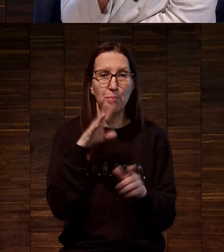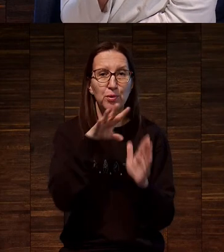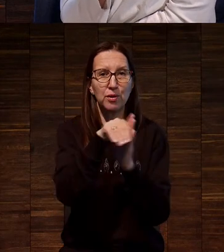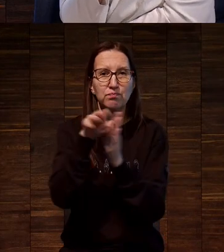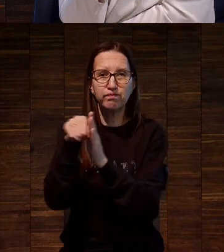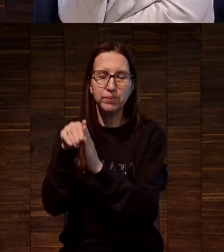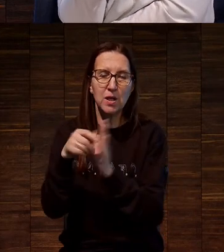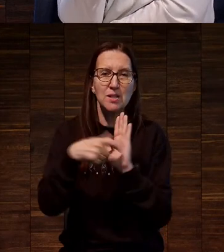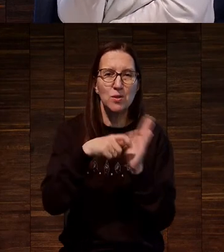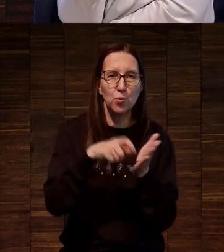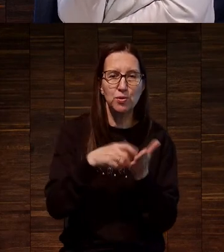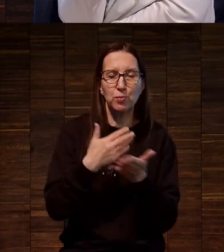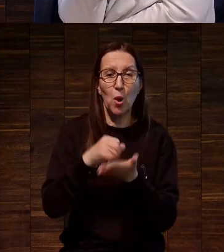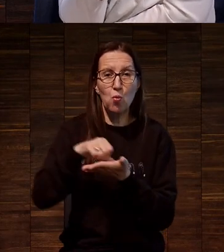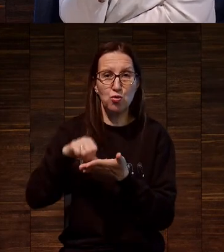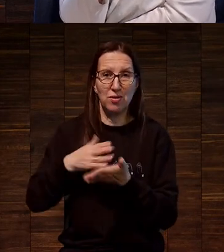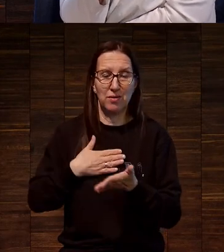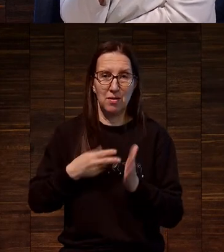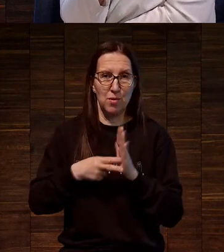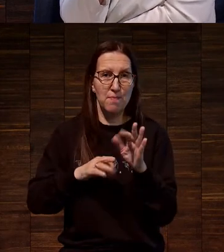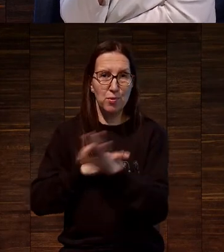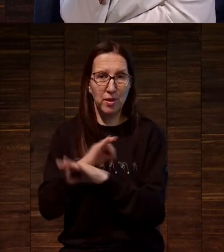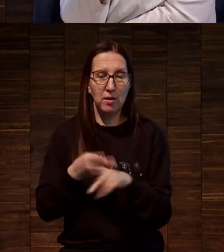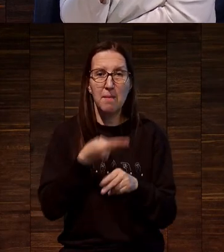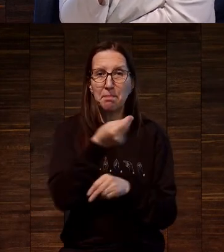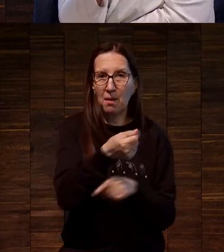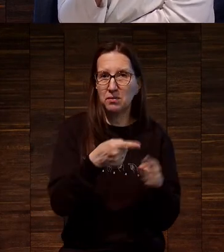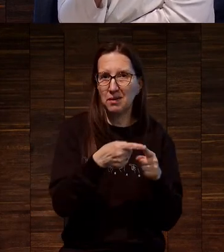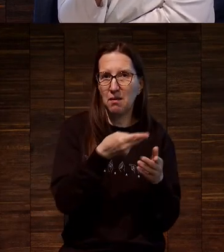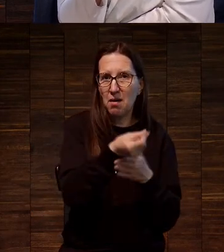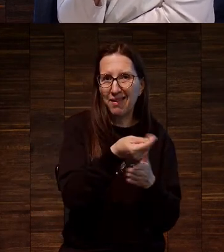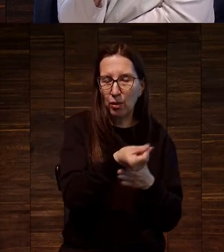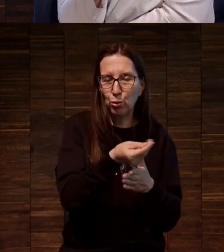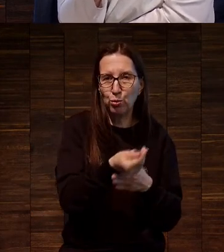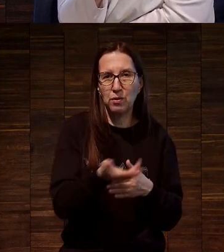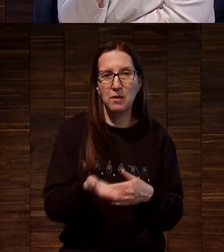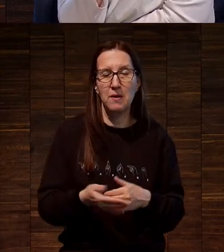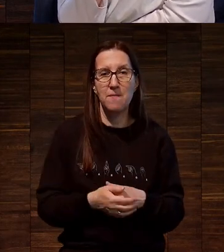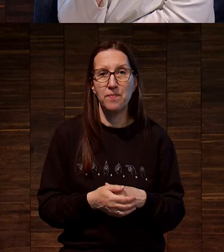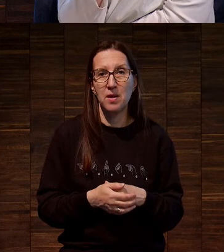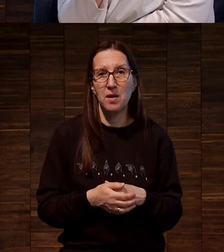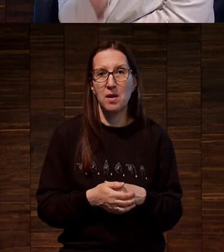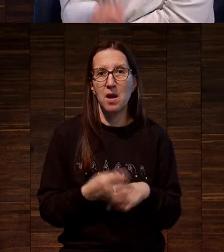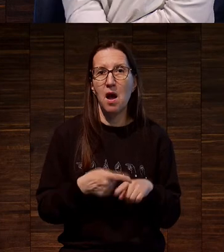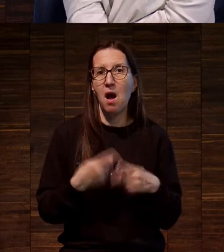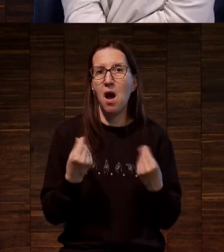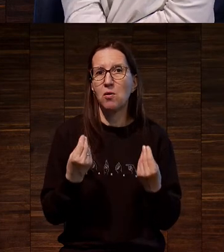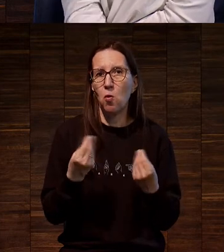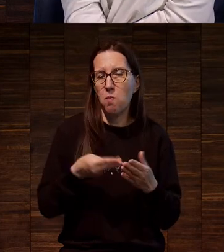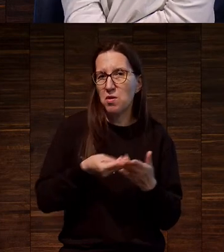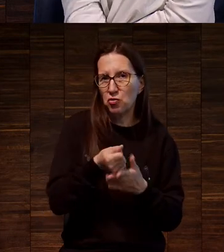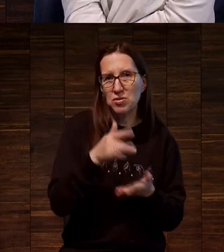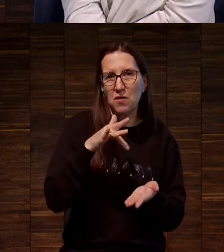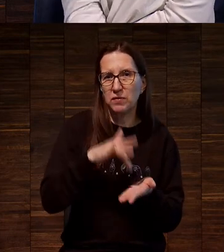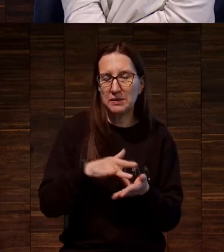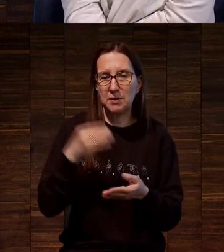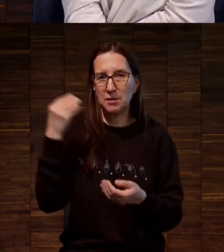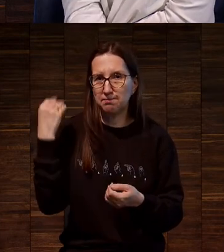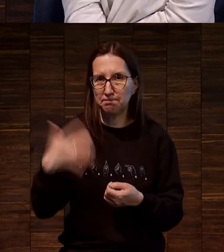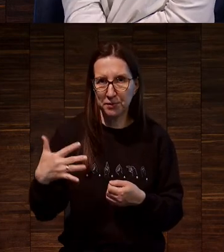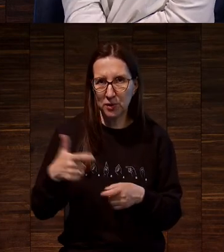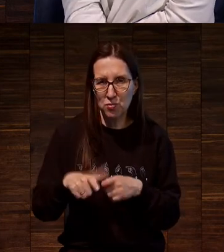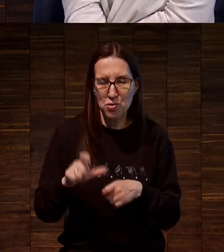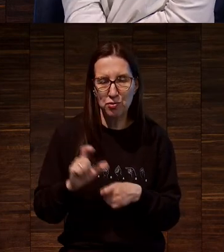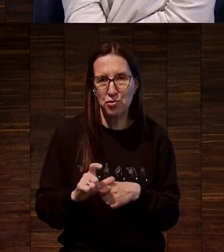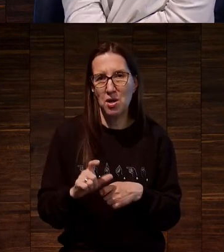том числе участники нашего проекта, платят аренду. Она коммерческая аренда в центре, она супердорогая,